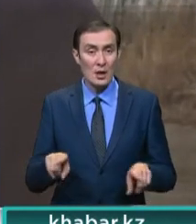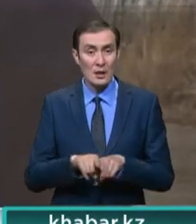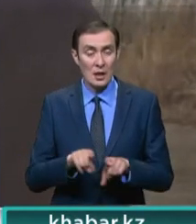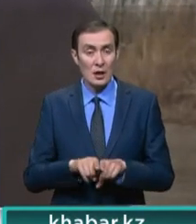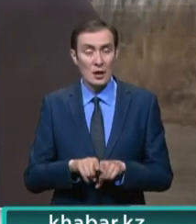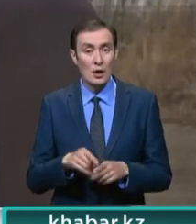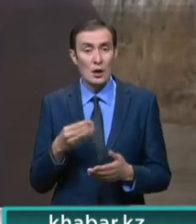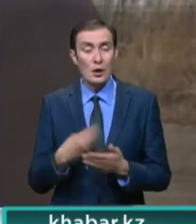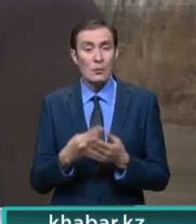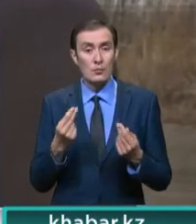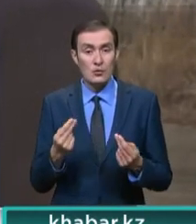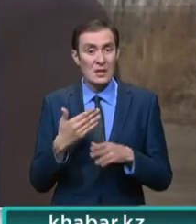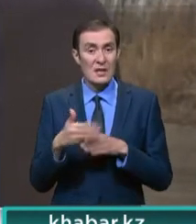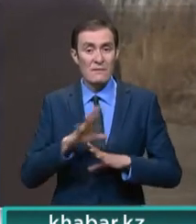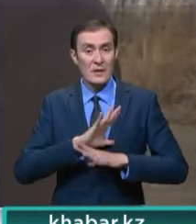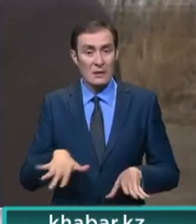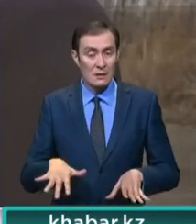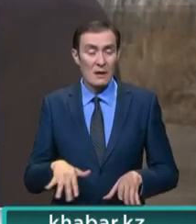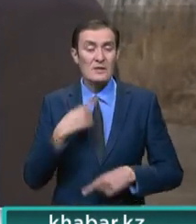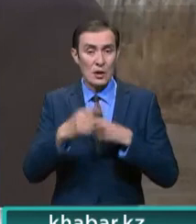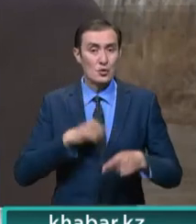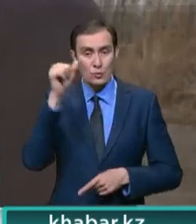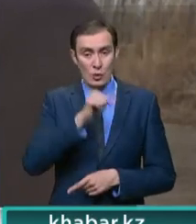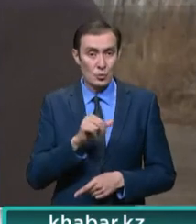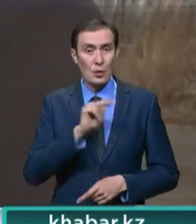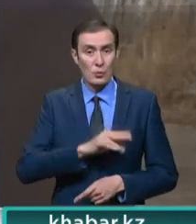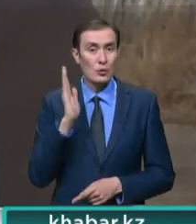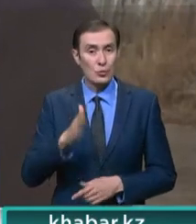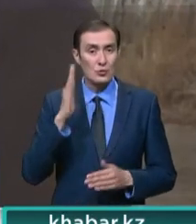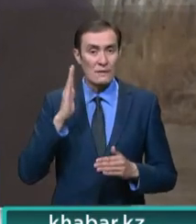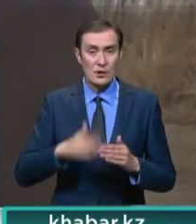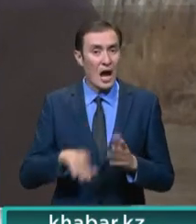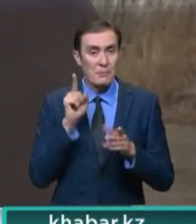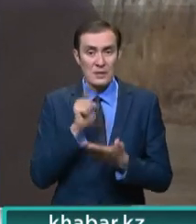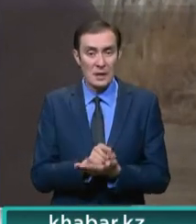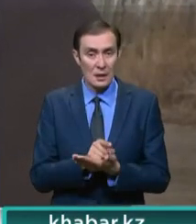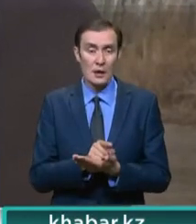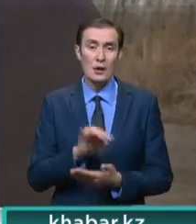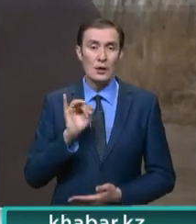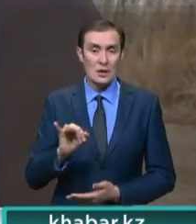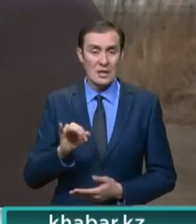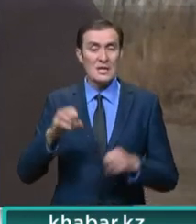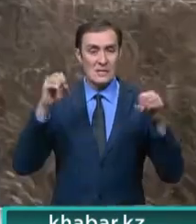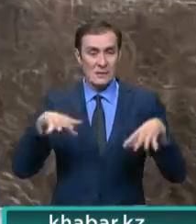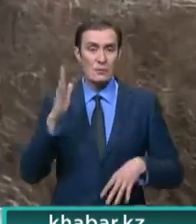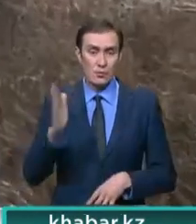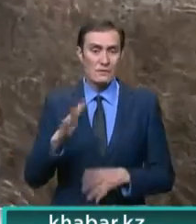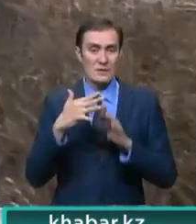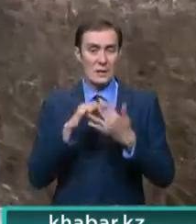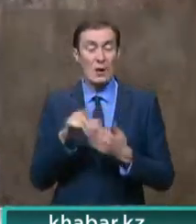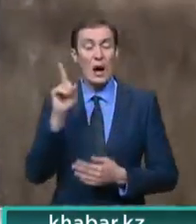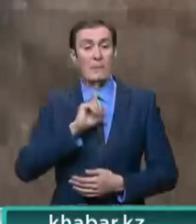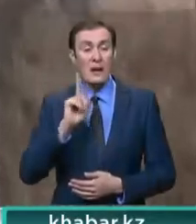бюджет не выделен. В следующем году эта работа обязательно будет завершена и как бы свет будет в селе. Ну а